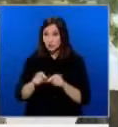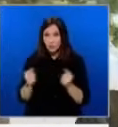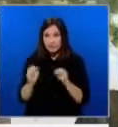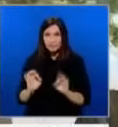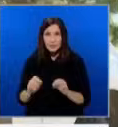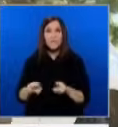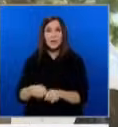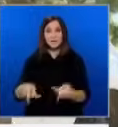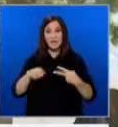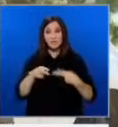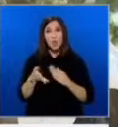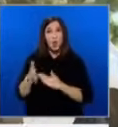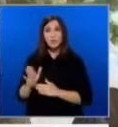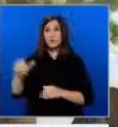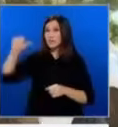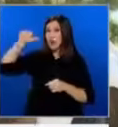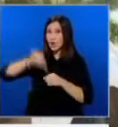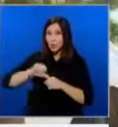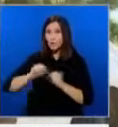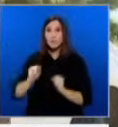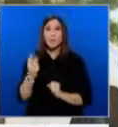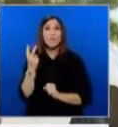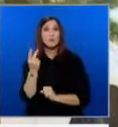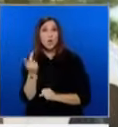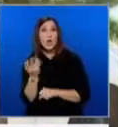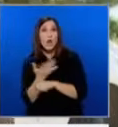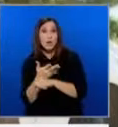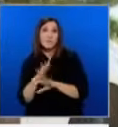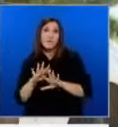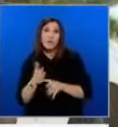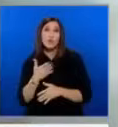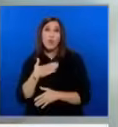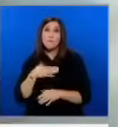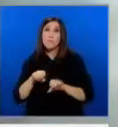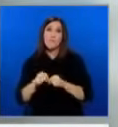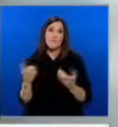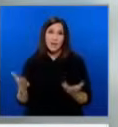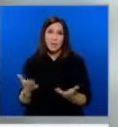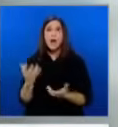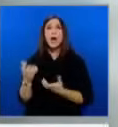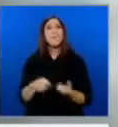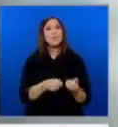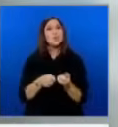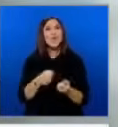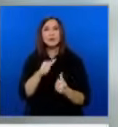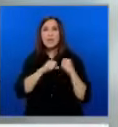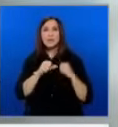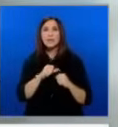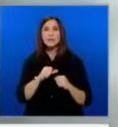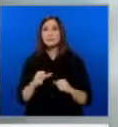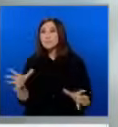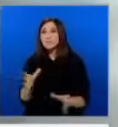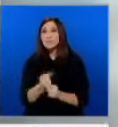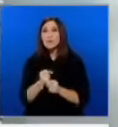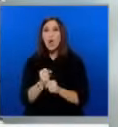се връща, отива да зарежда гориво. Очаквахме втори хеликоптер, обаче най-вероятно има някаква повреда. А пожарникар от Сандански спаси